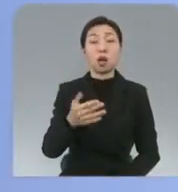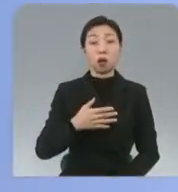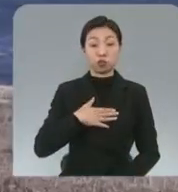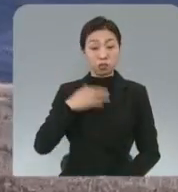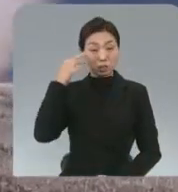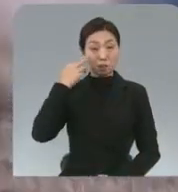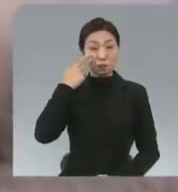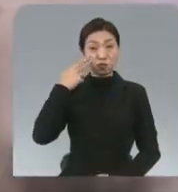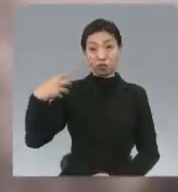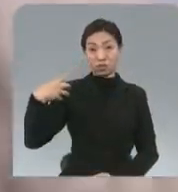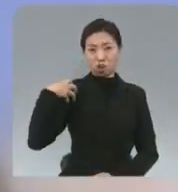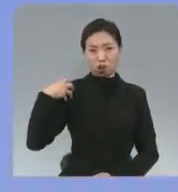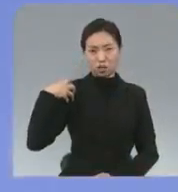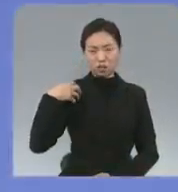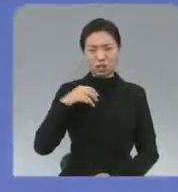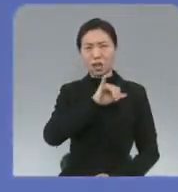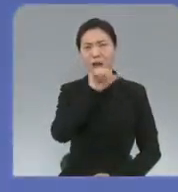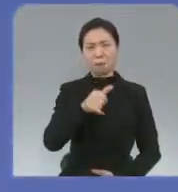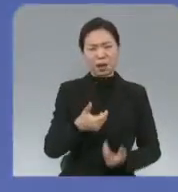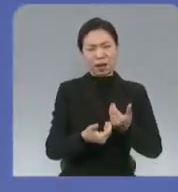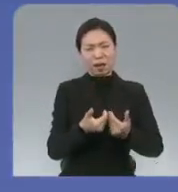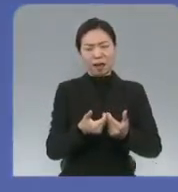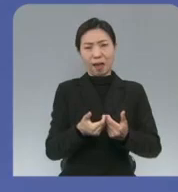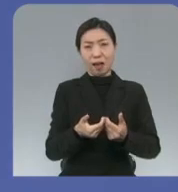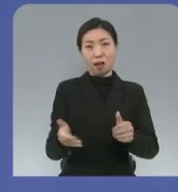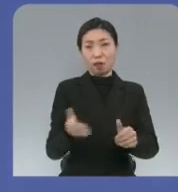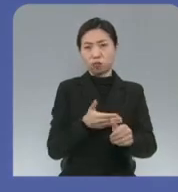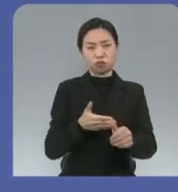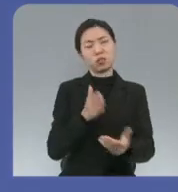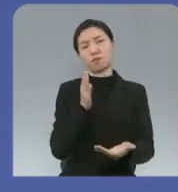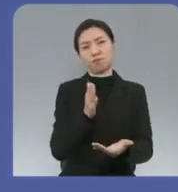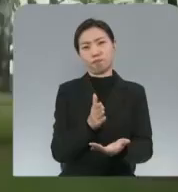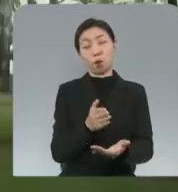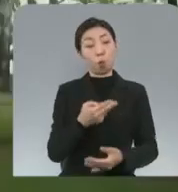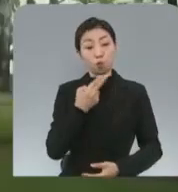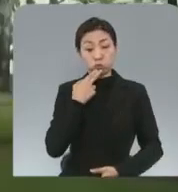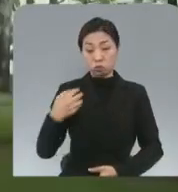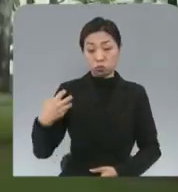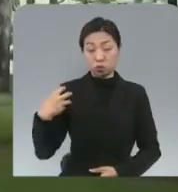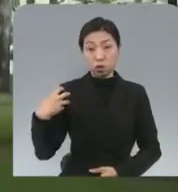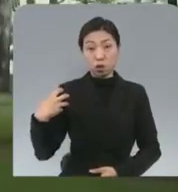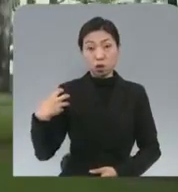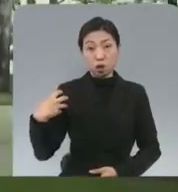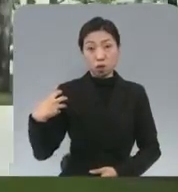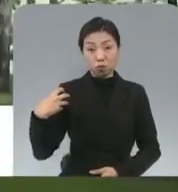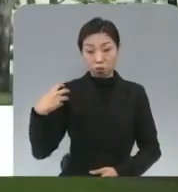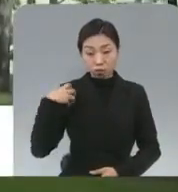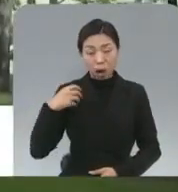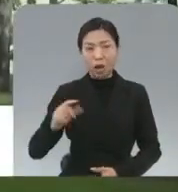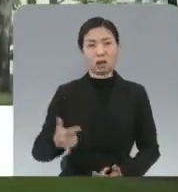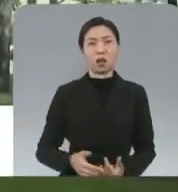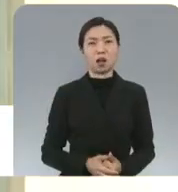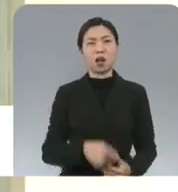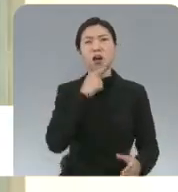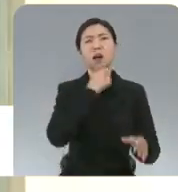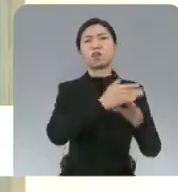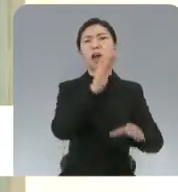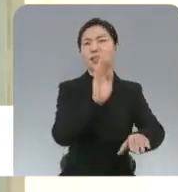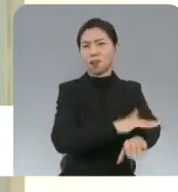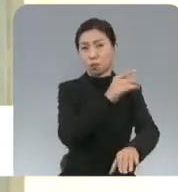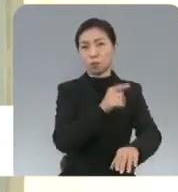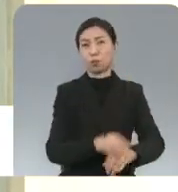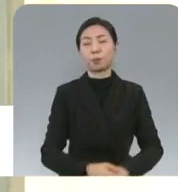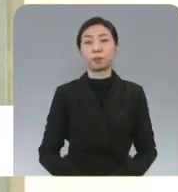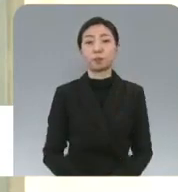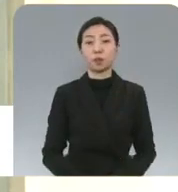mercredi dans la foulée il a appelé le régime de Kim jong-una revenu à la table des négociations alors que le 7e essai nucléaire du royaume ermite